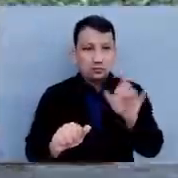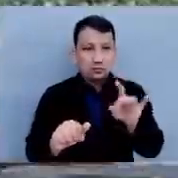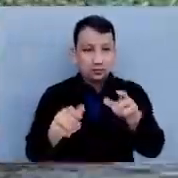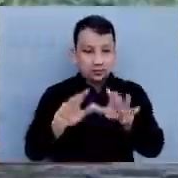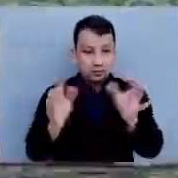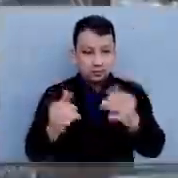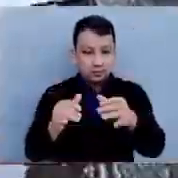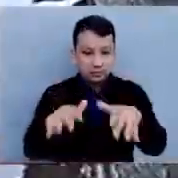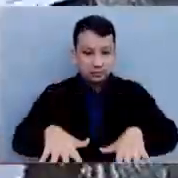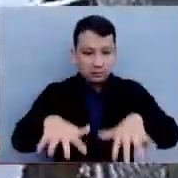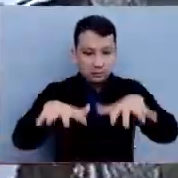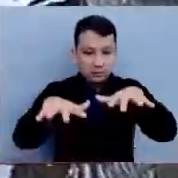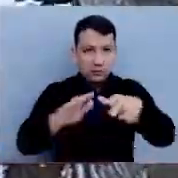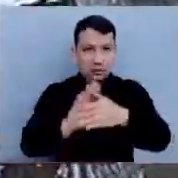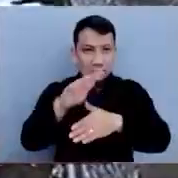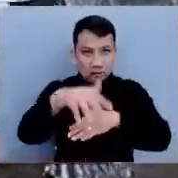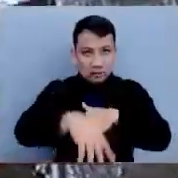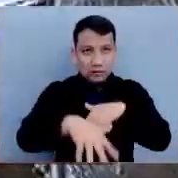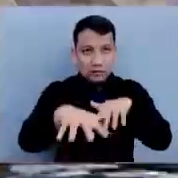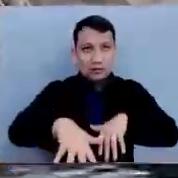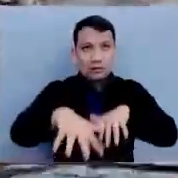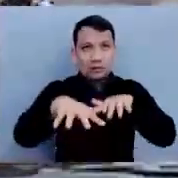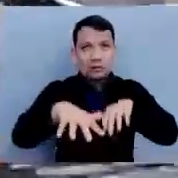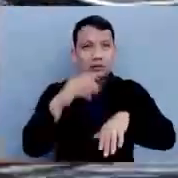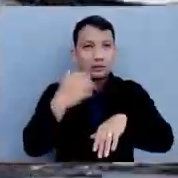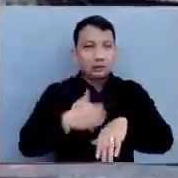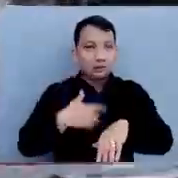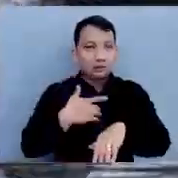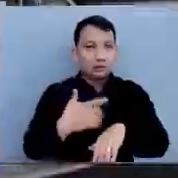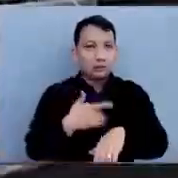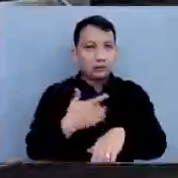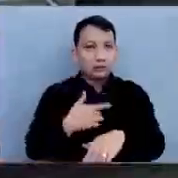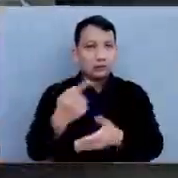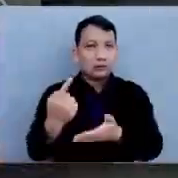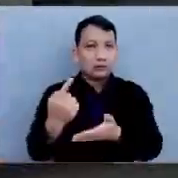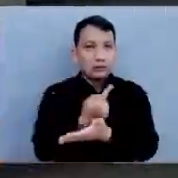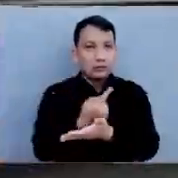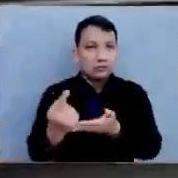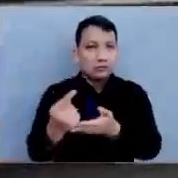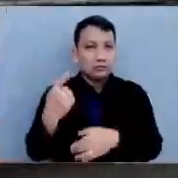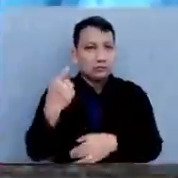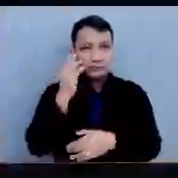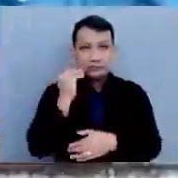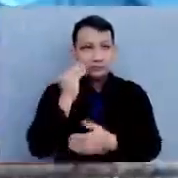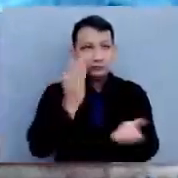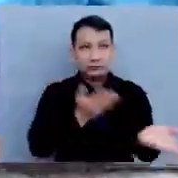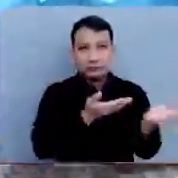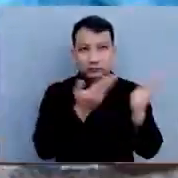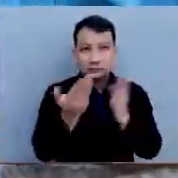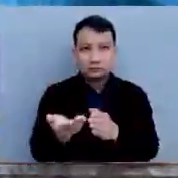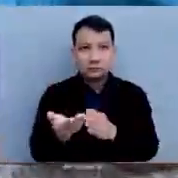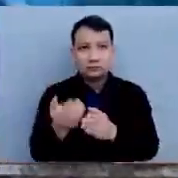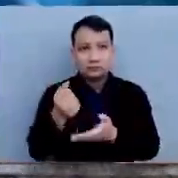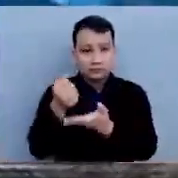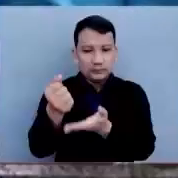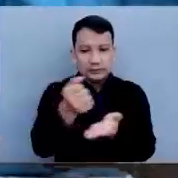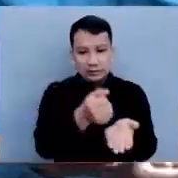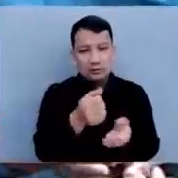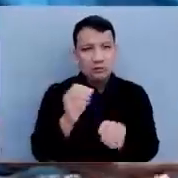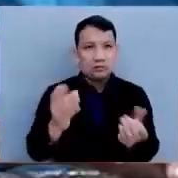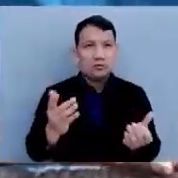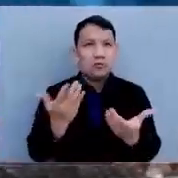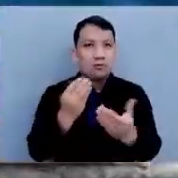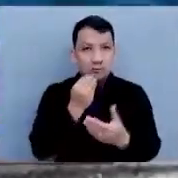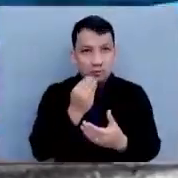ang binaha. Daing ng mga residente, mahigit 1 linggo na silang hindi nahahatiran ng ayuda. Yung wala kang pagkain,